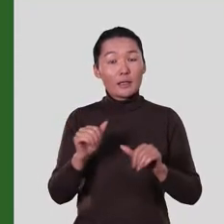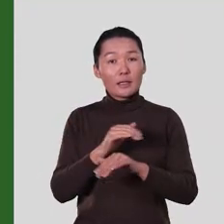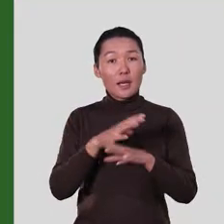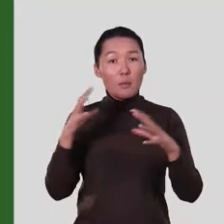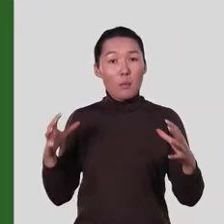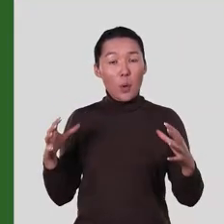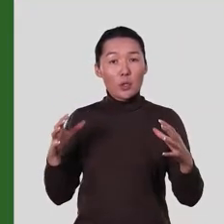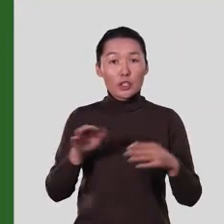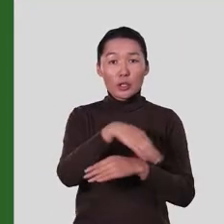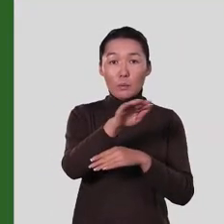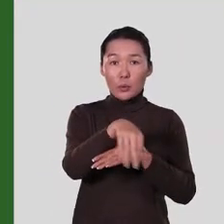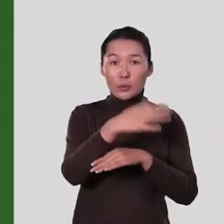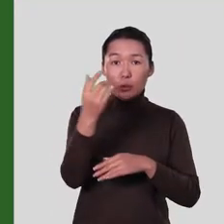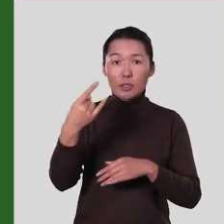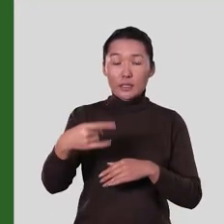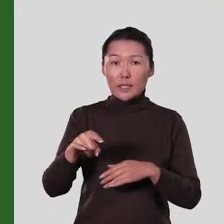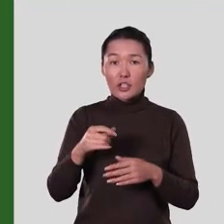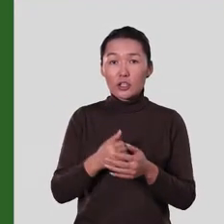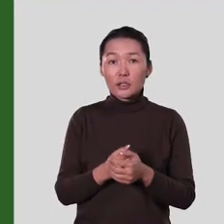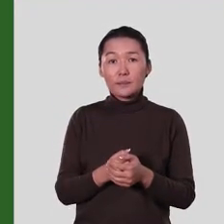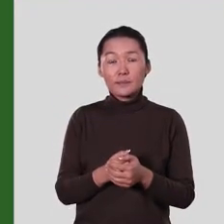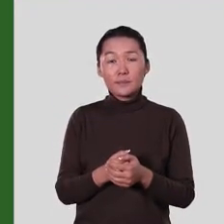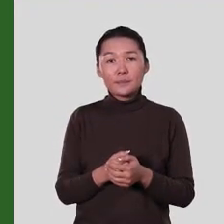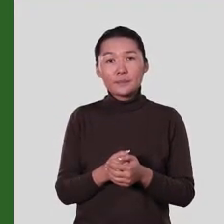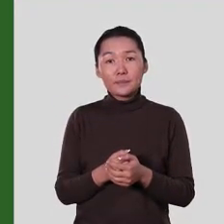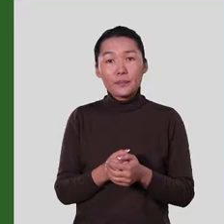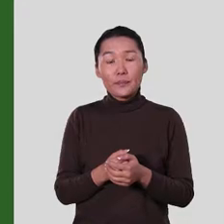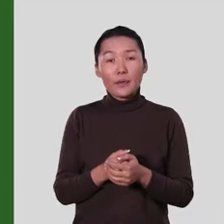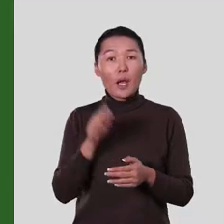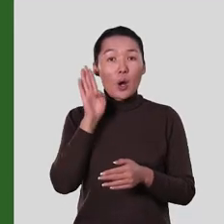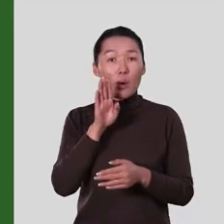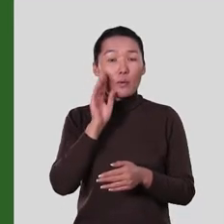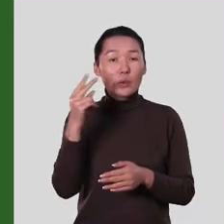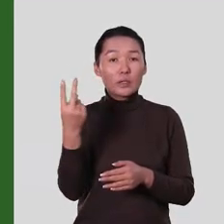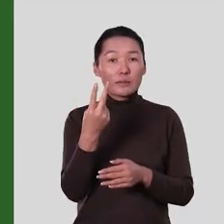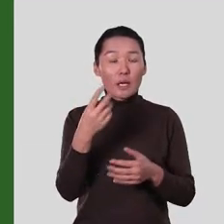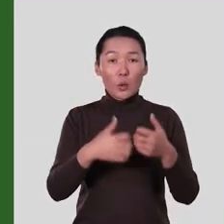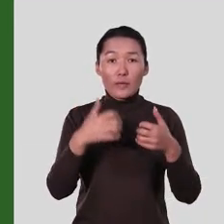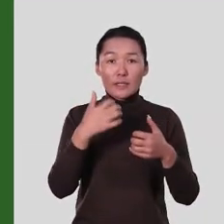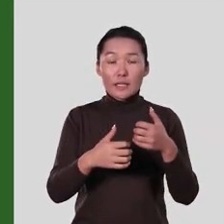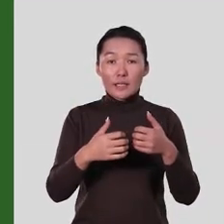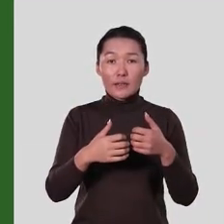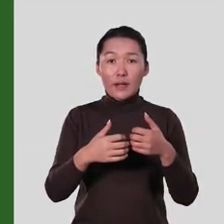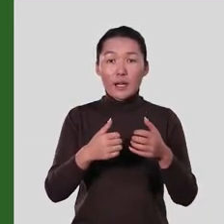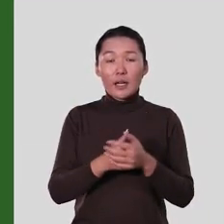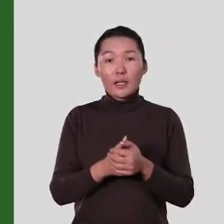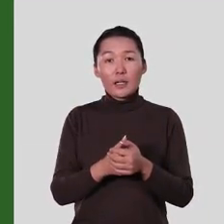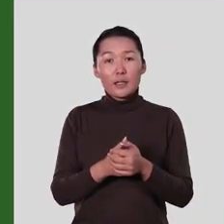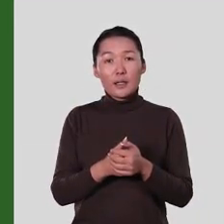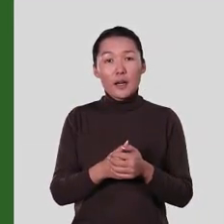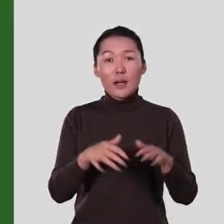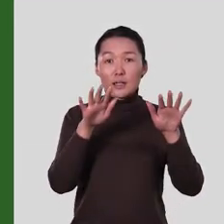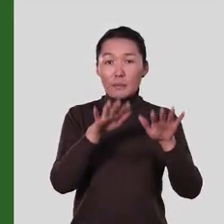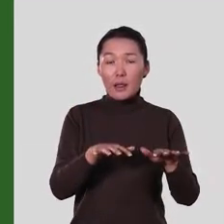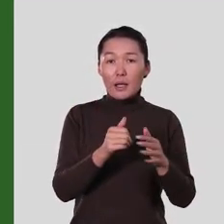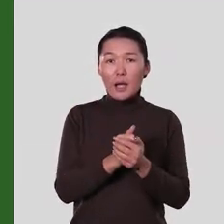и трещин в горных породах. Воды второго, среднего этажа располагаются